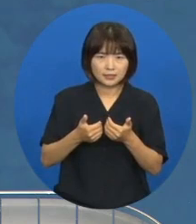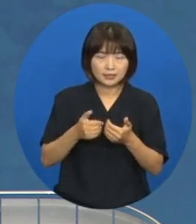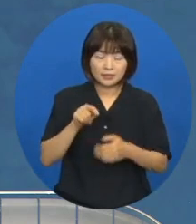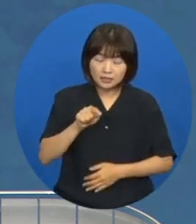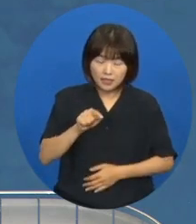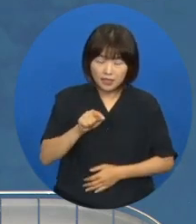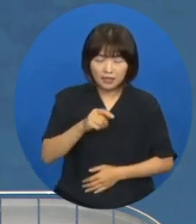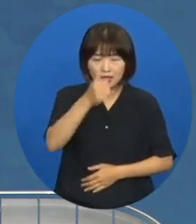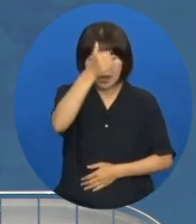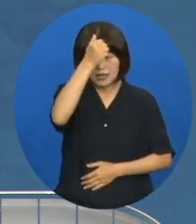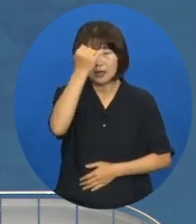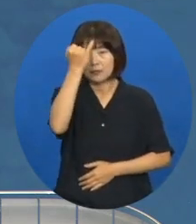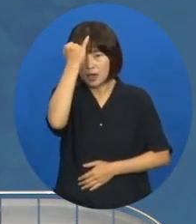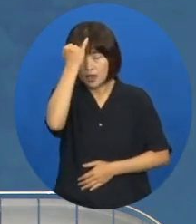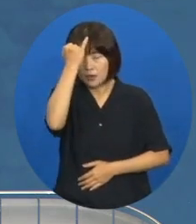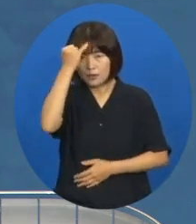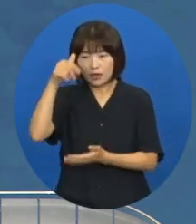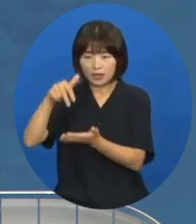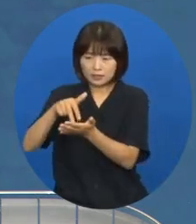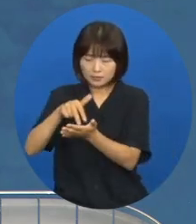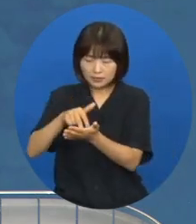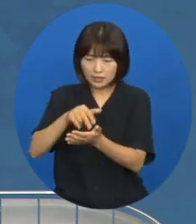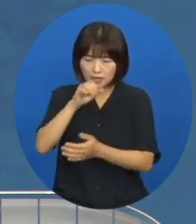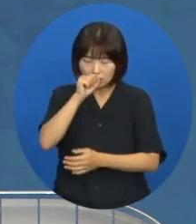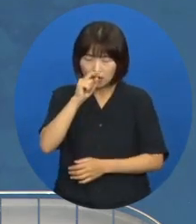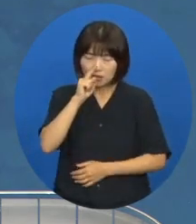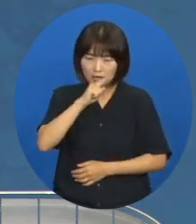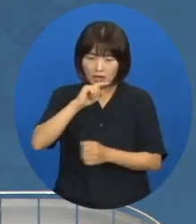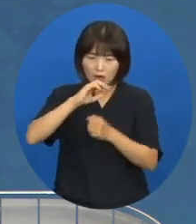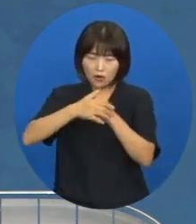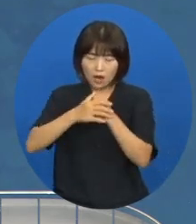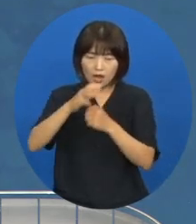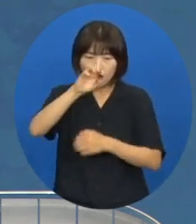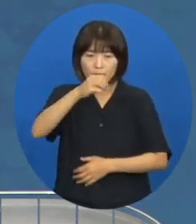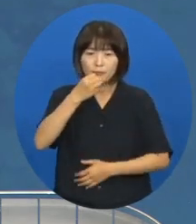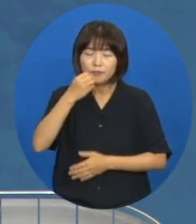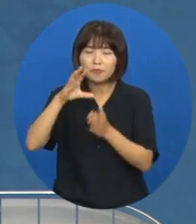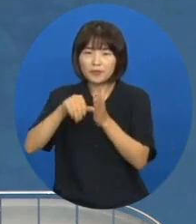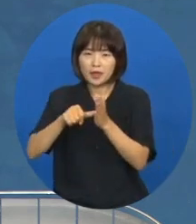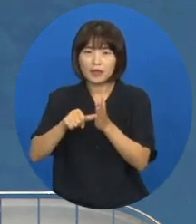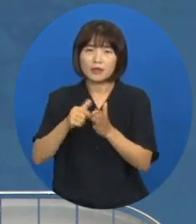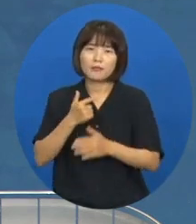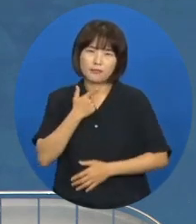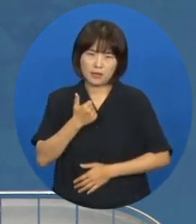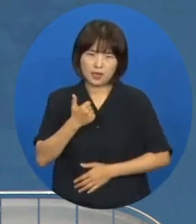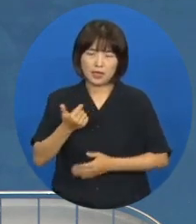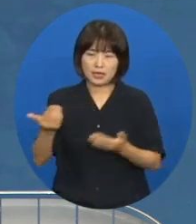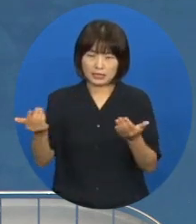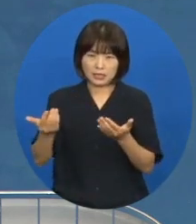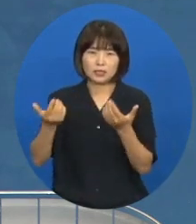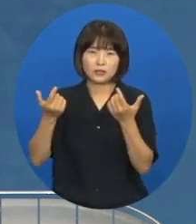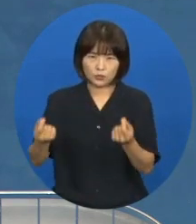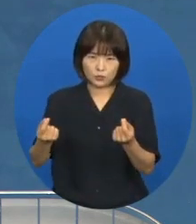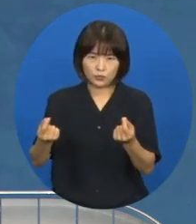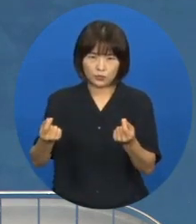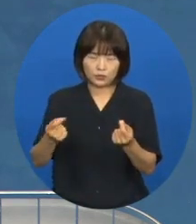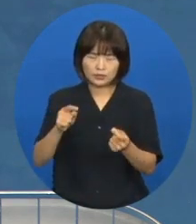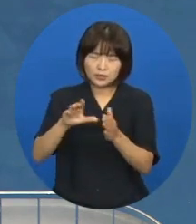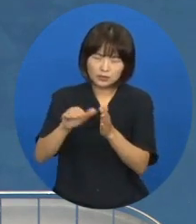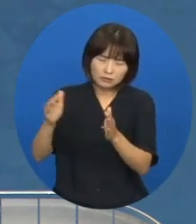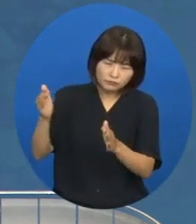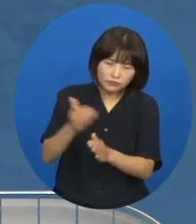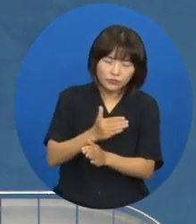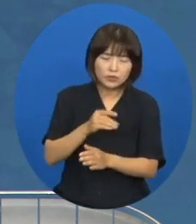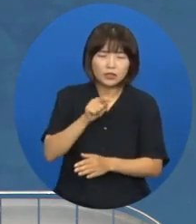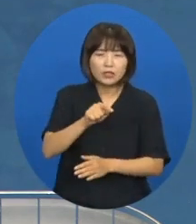하와가 선악과를 따먹을 때 겪었던 일이에요. 그때부터 이 문제는 계속 우리들에게